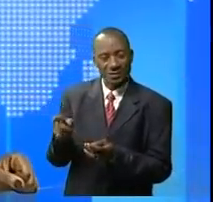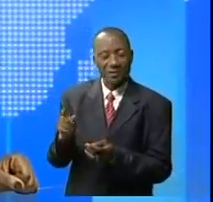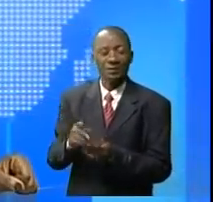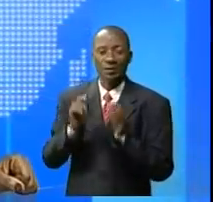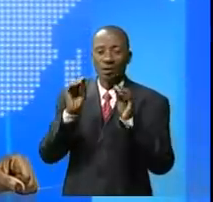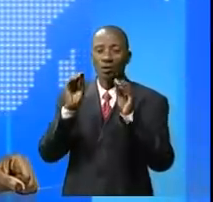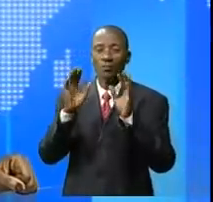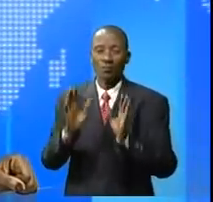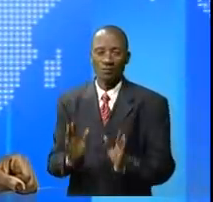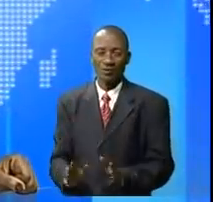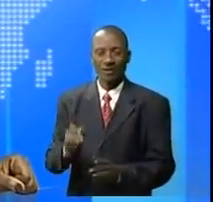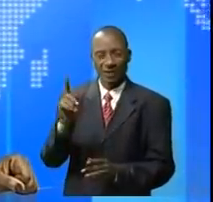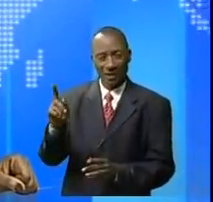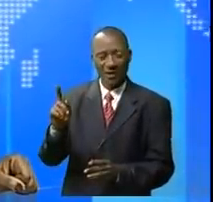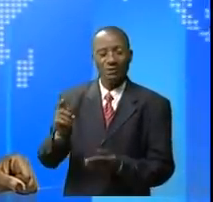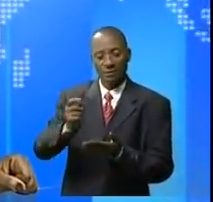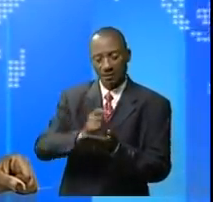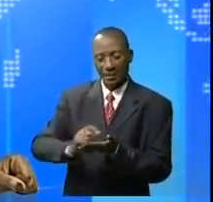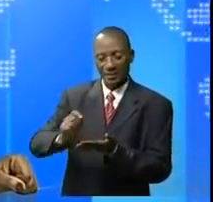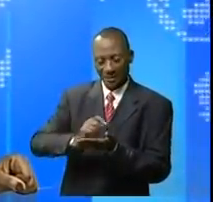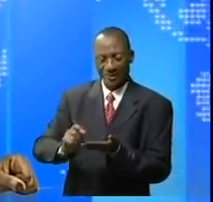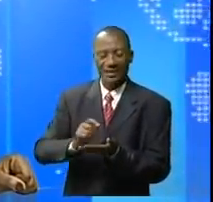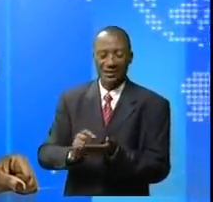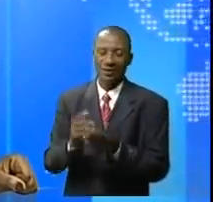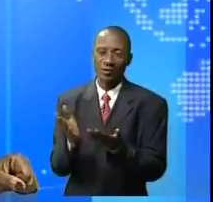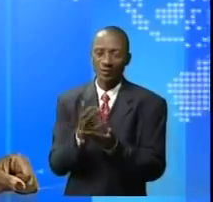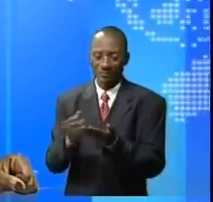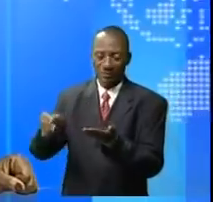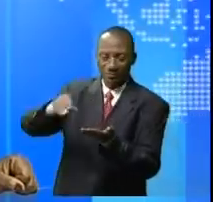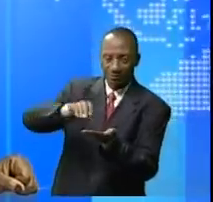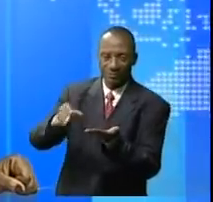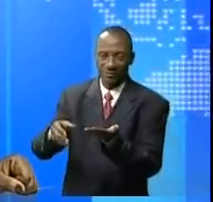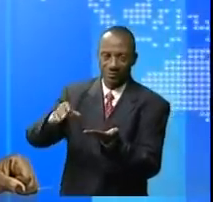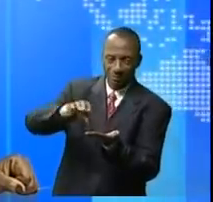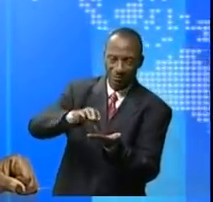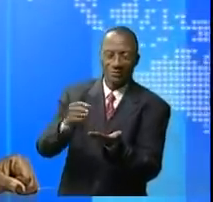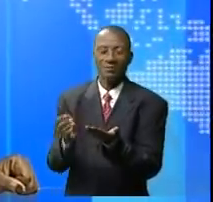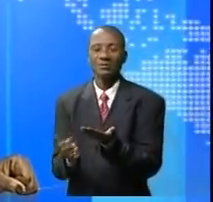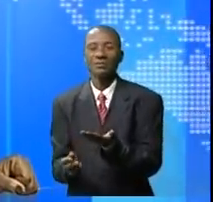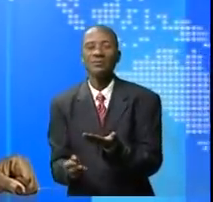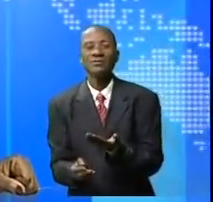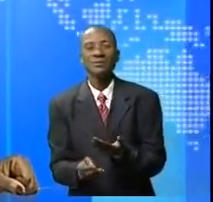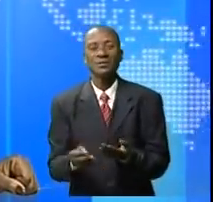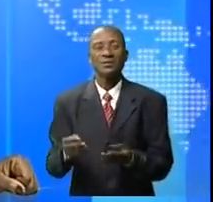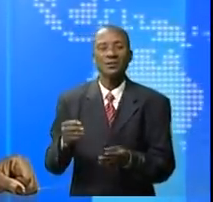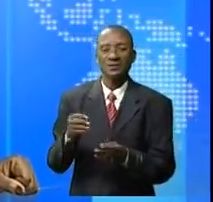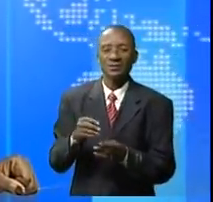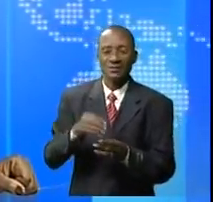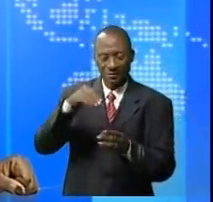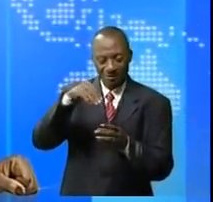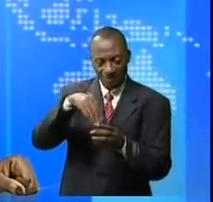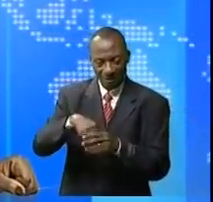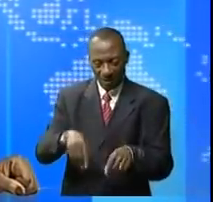Vincent de Paul Kabanga Lukonga. Il a été porté sur le fonds baptismaux le week-end dernier au collège Monseigneur Moquet.